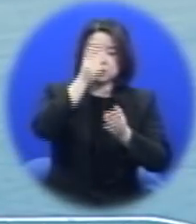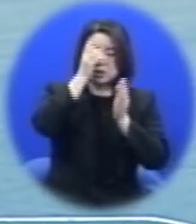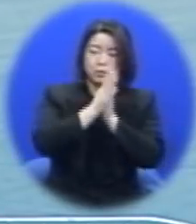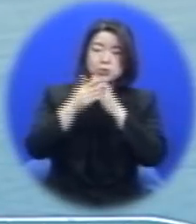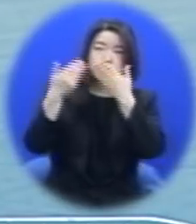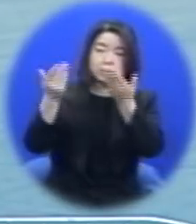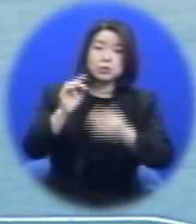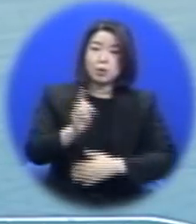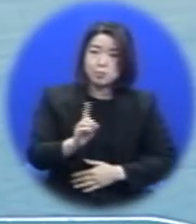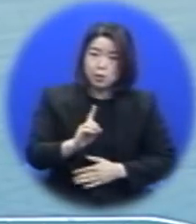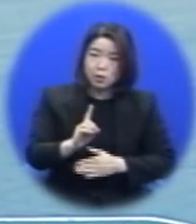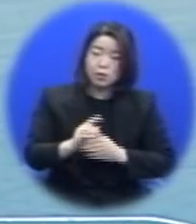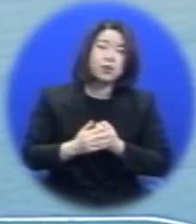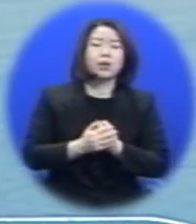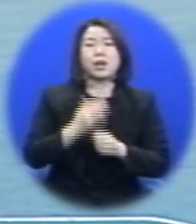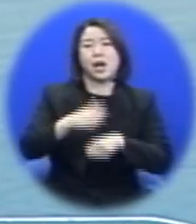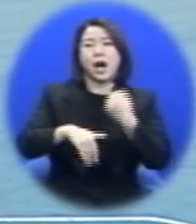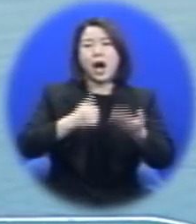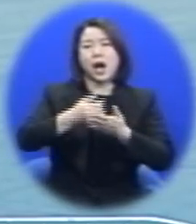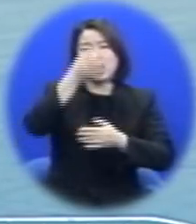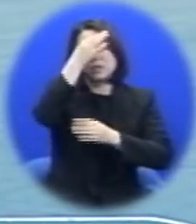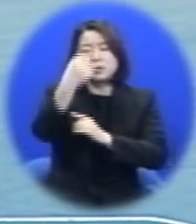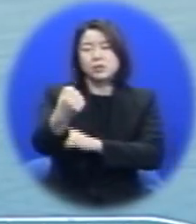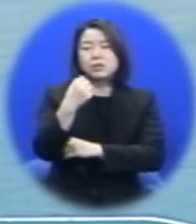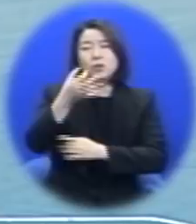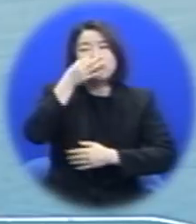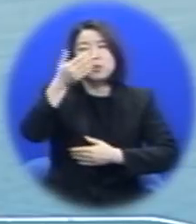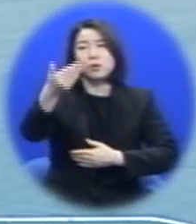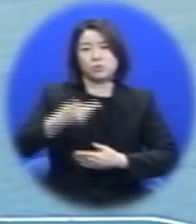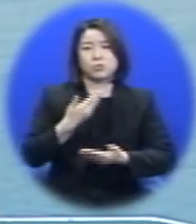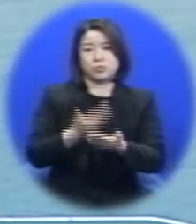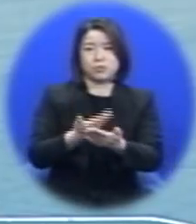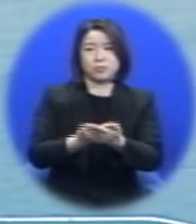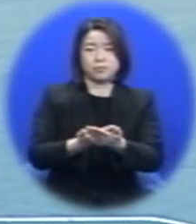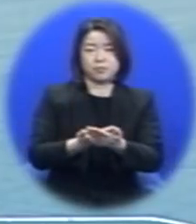하나님, 하나님의 실력을 좀 보여주세요.